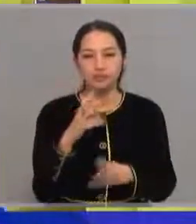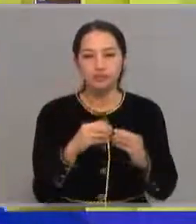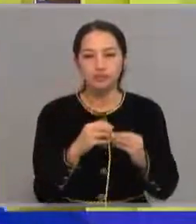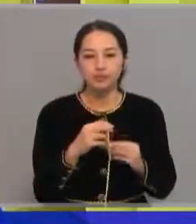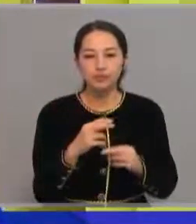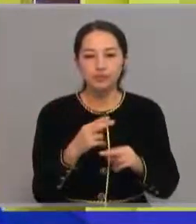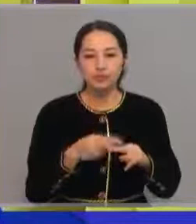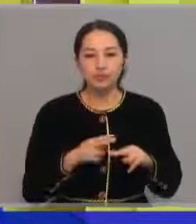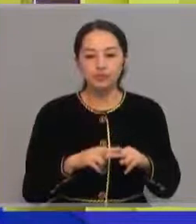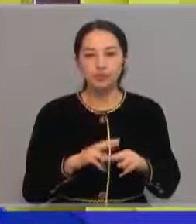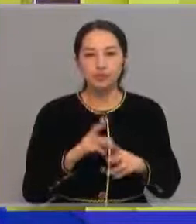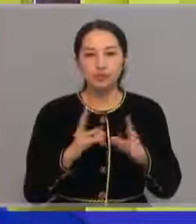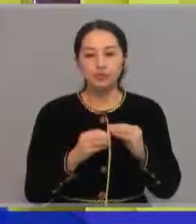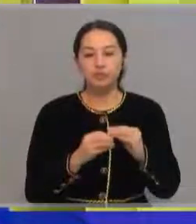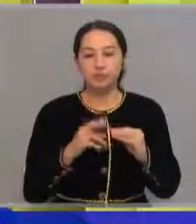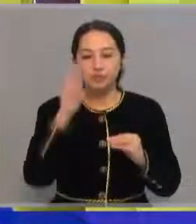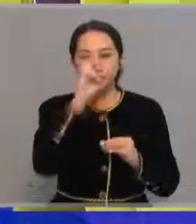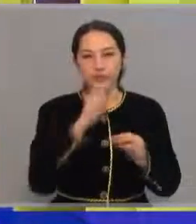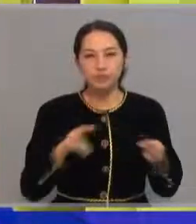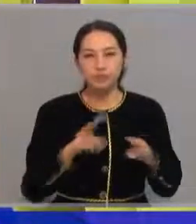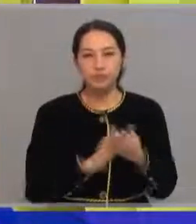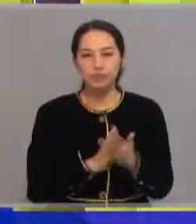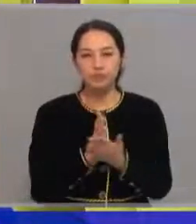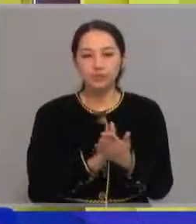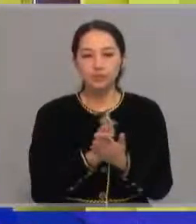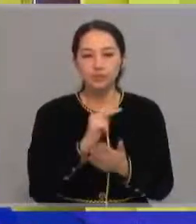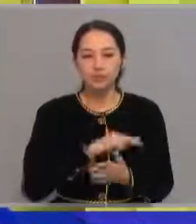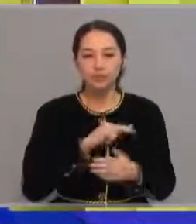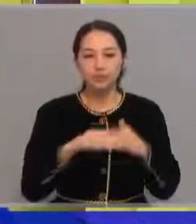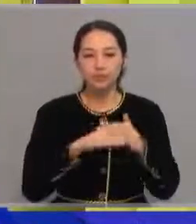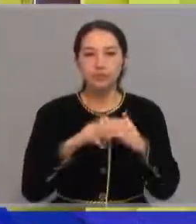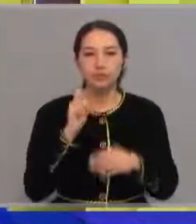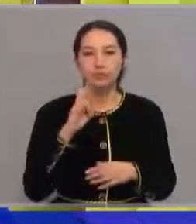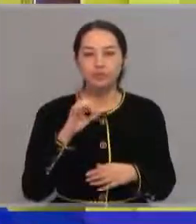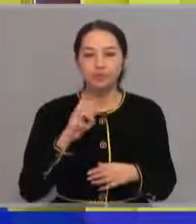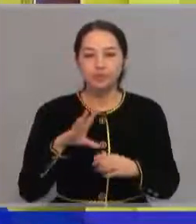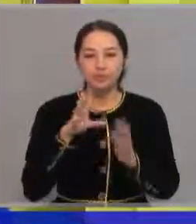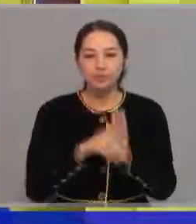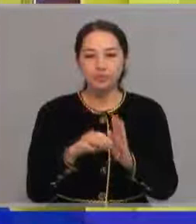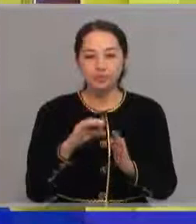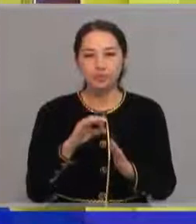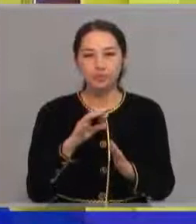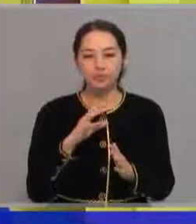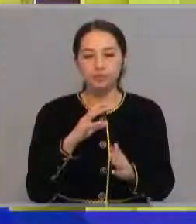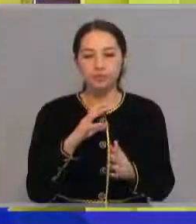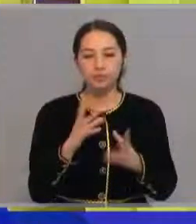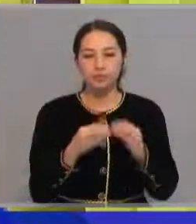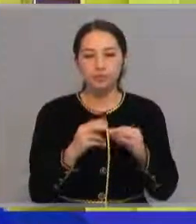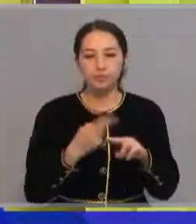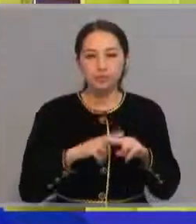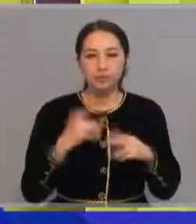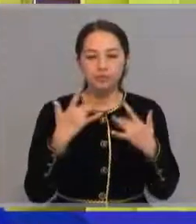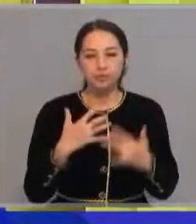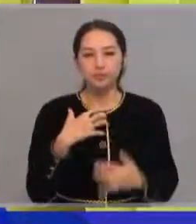барлығын тетіктерін мемлекеттің атқарушы билік органының жергілікті әкімдік өз тарапынан барынша қажетті